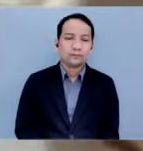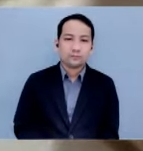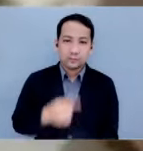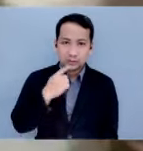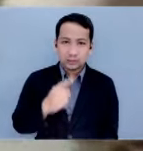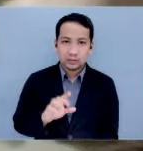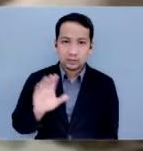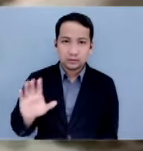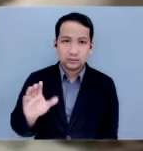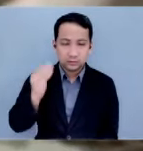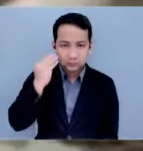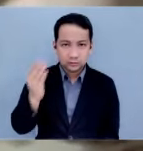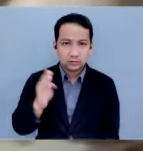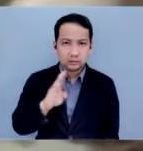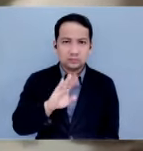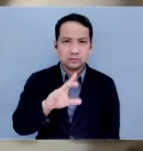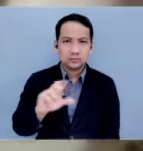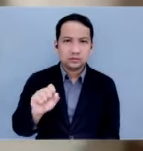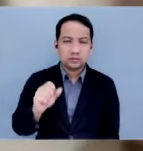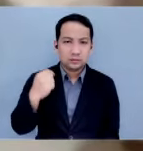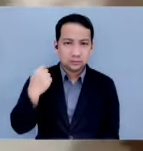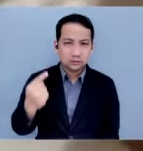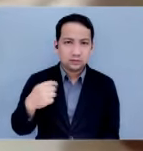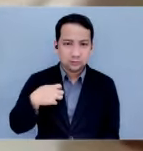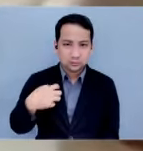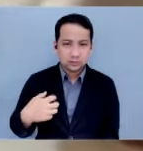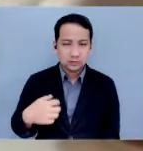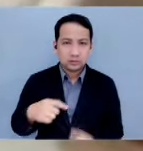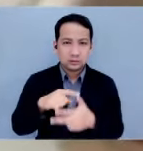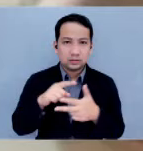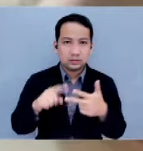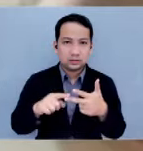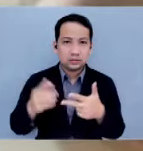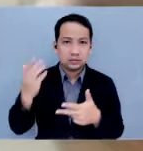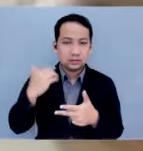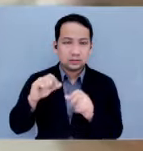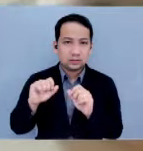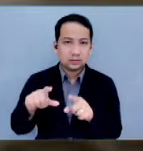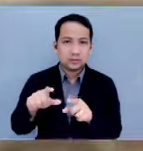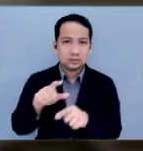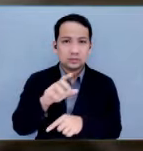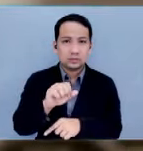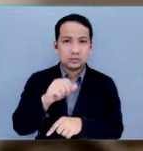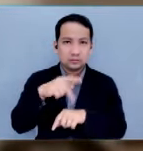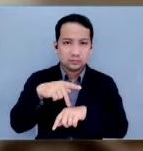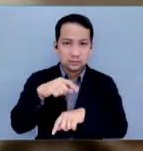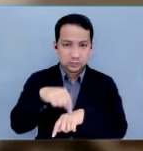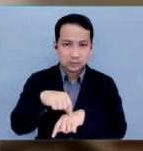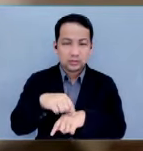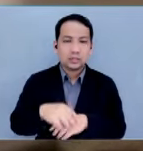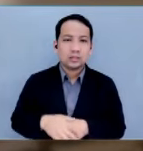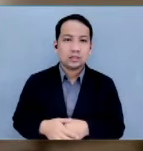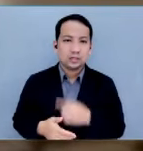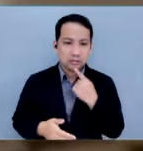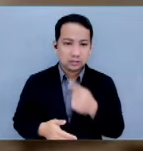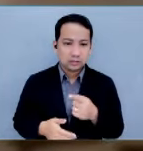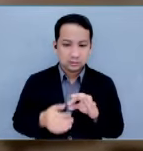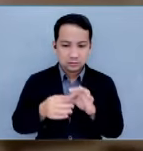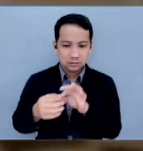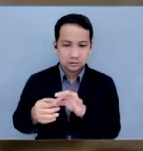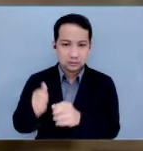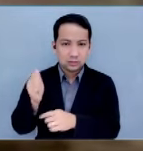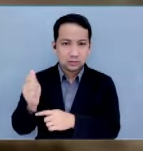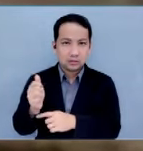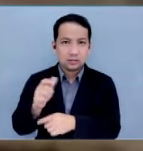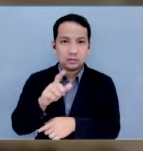Sa buy bust operation na huli ng mga pulis ang tatlong tulak umalo ng droga sa San Dionisio, Parañaque City. Pangunahing target ng operasyon, sina alias Weng